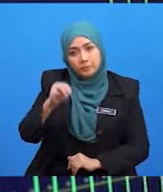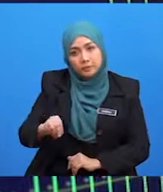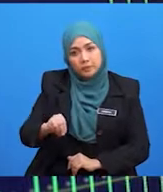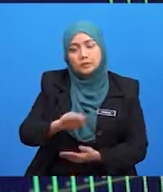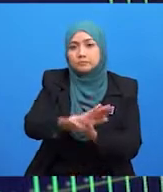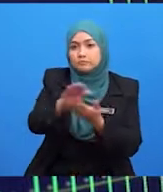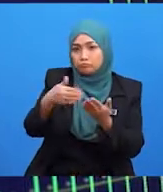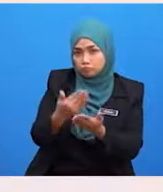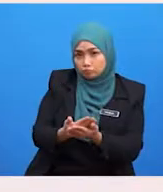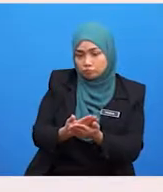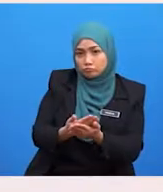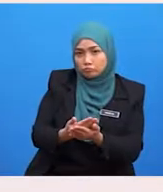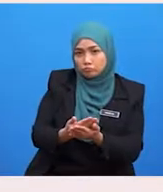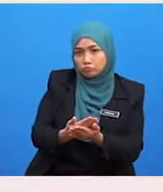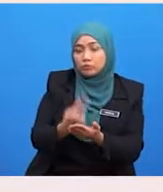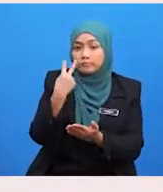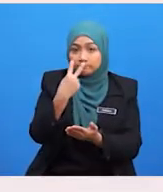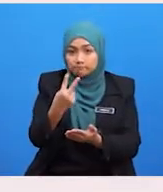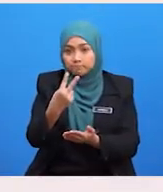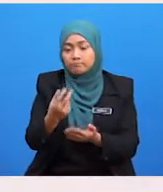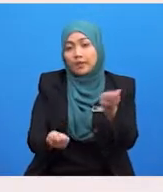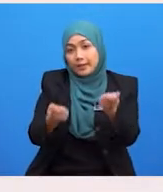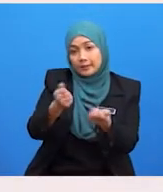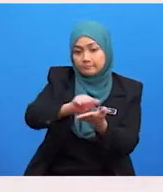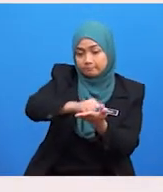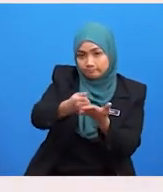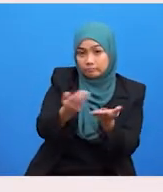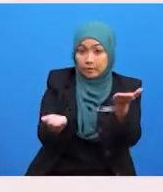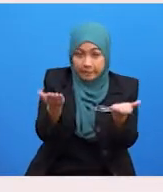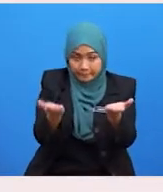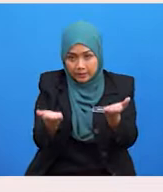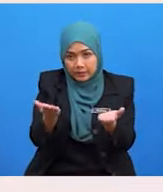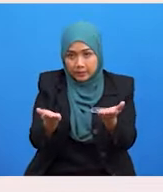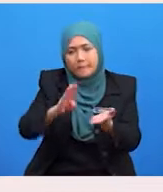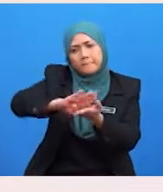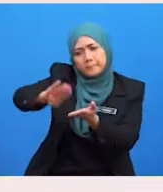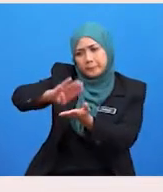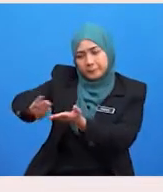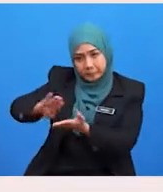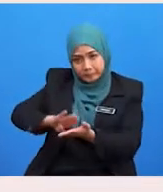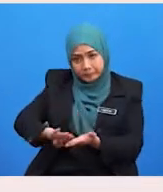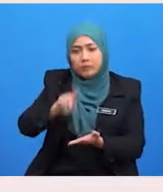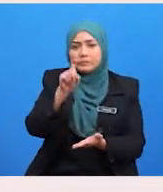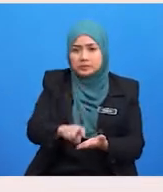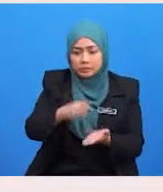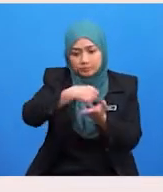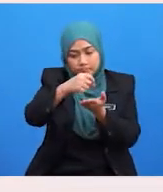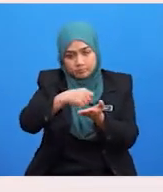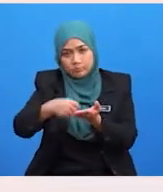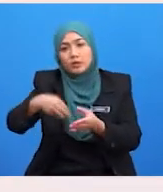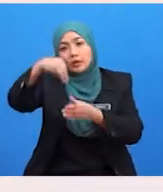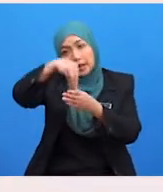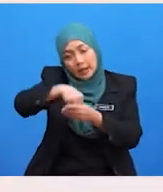Murid-murid sekalian, setelah akaun ledger diimbangkan, baki-baki akaun berkaitan perlu dicatat